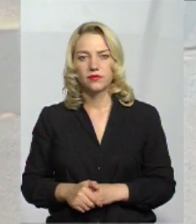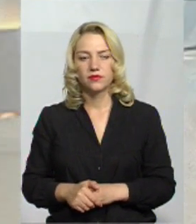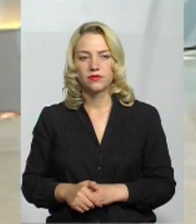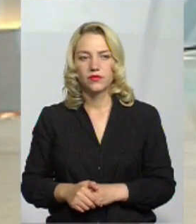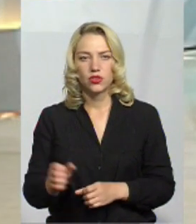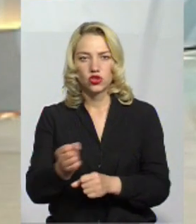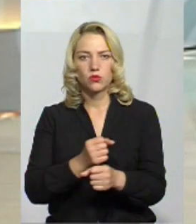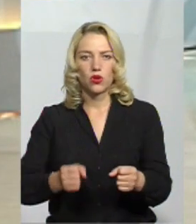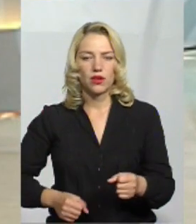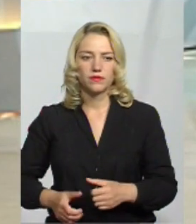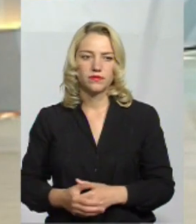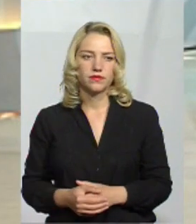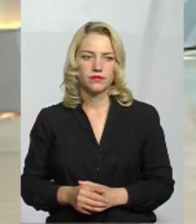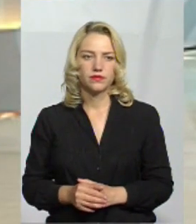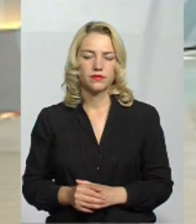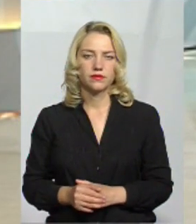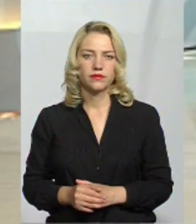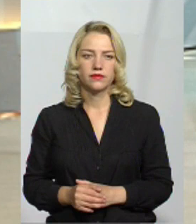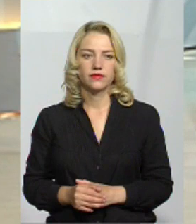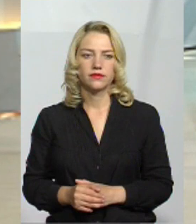Зброя. Зброя, прошу.